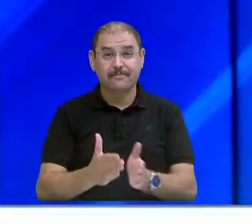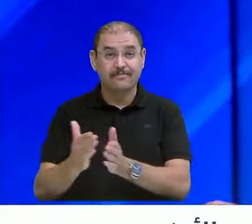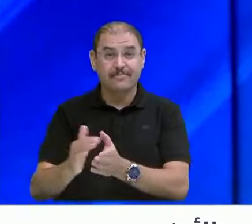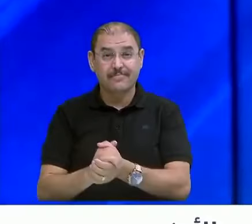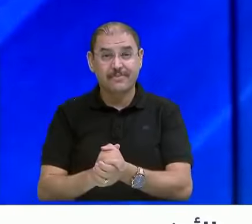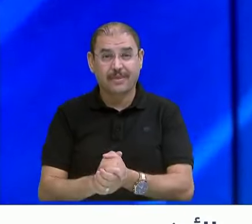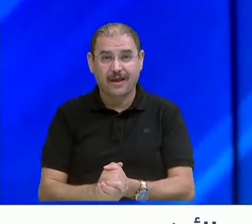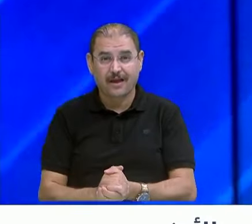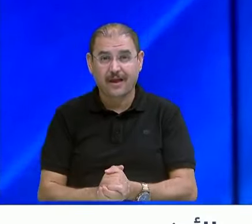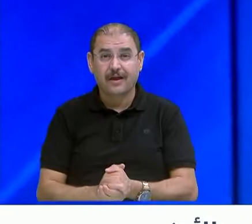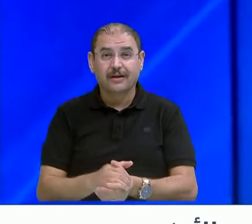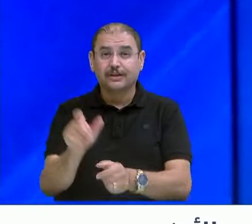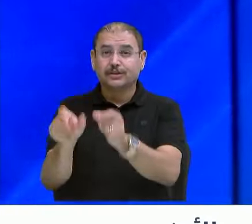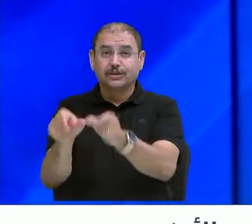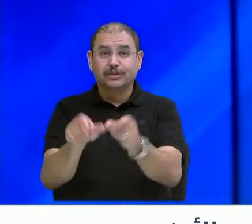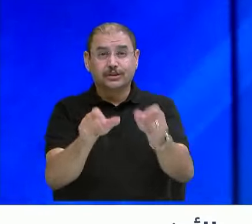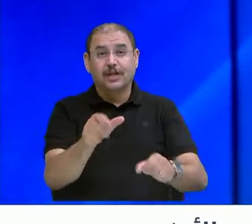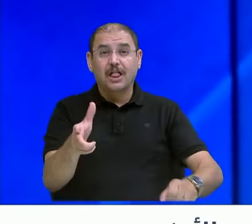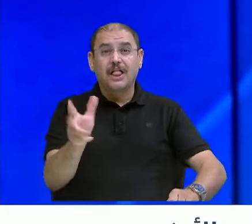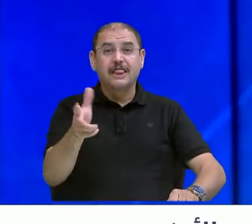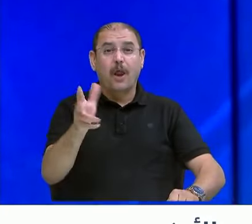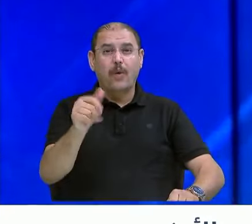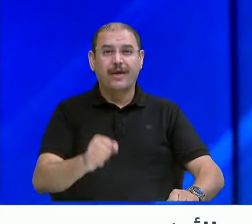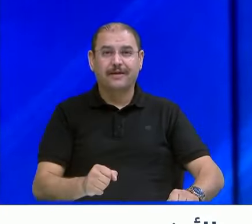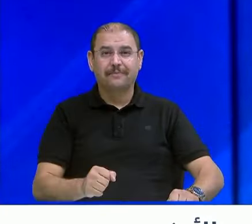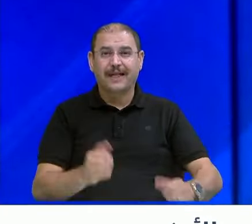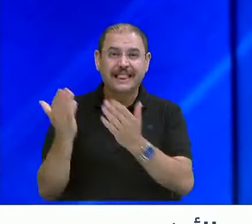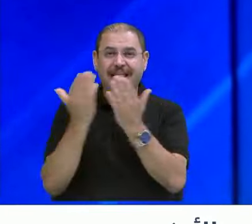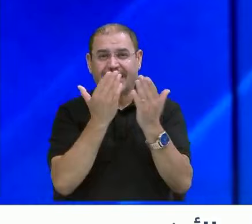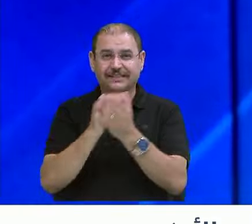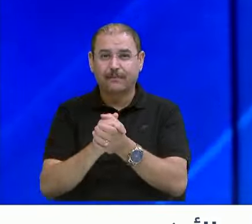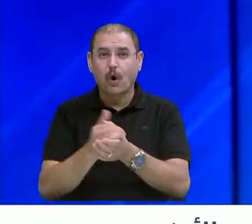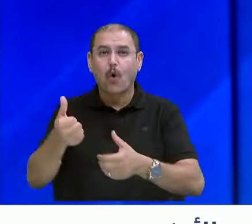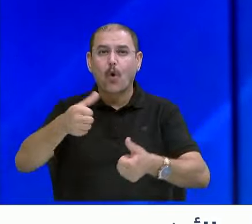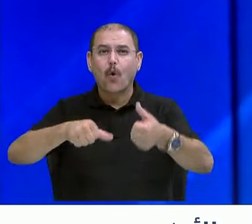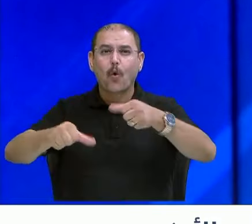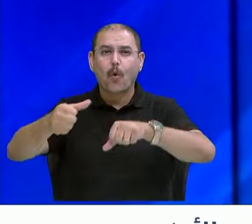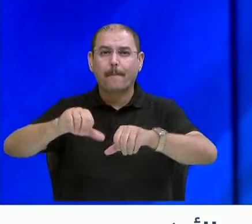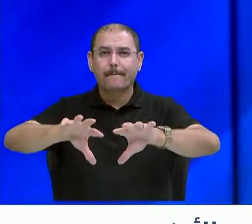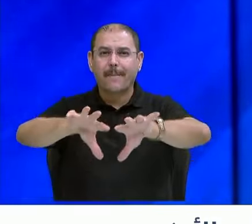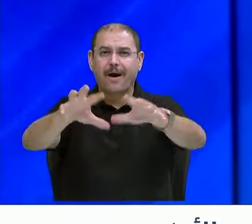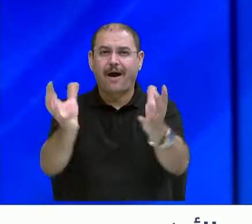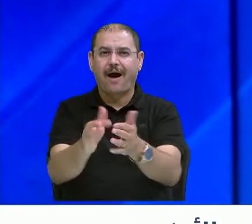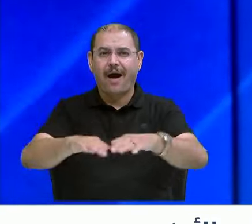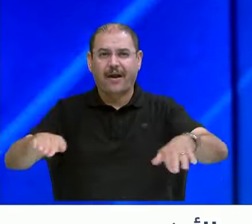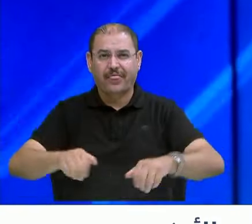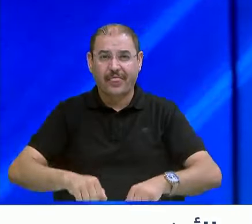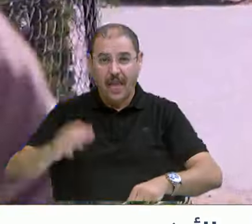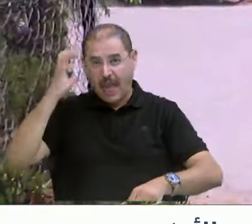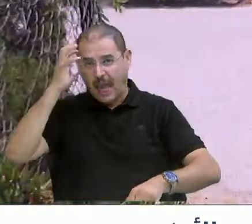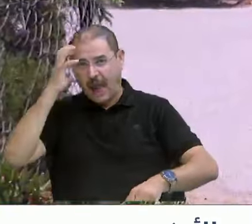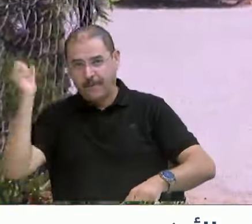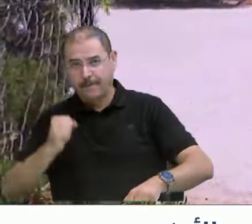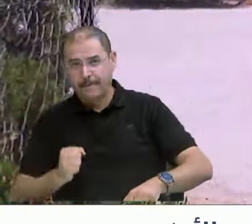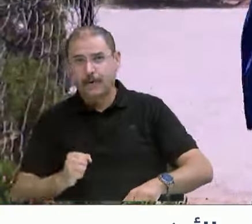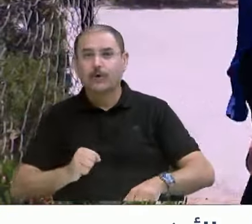قدم طلبه الثانويه العامه التوجيه لامتحان مبحثي علوم الارض لطلبه تخصص الفرع العلمي والجغرافيا